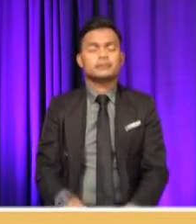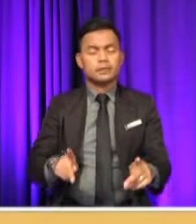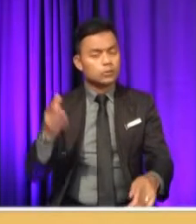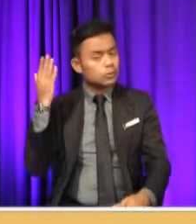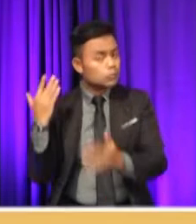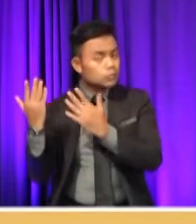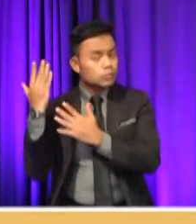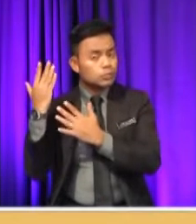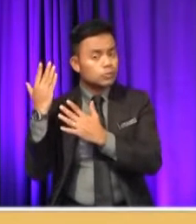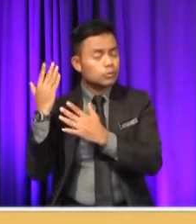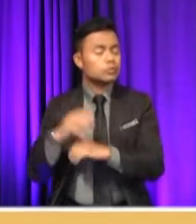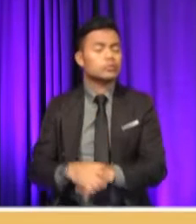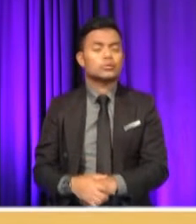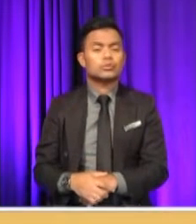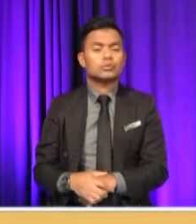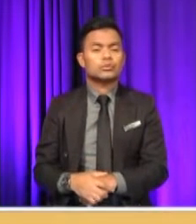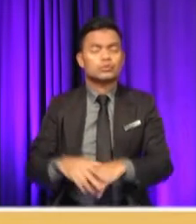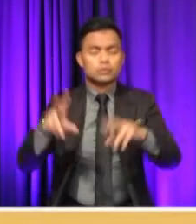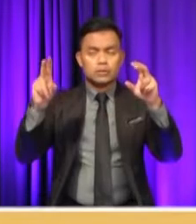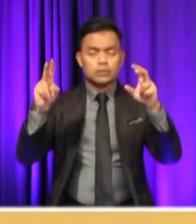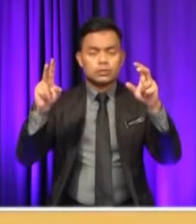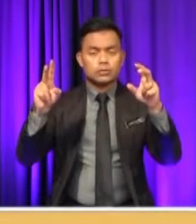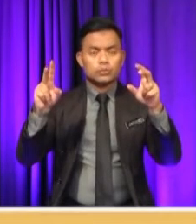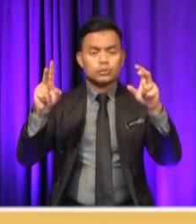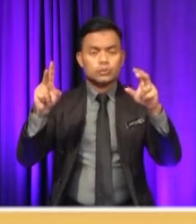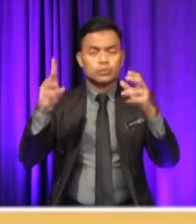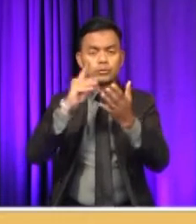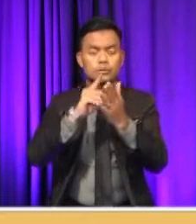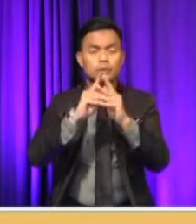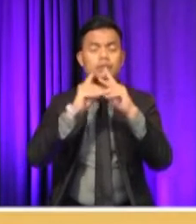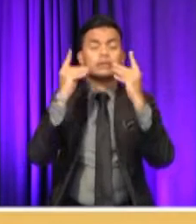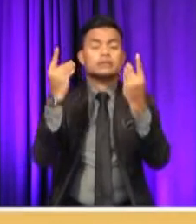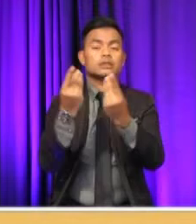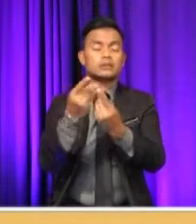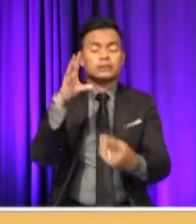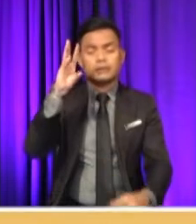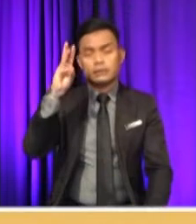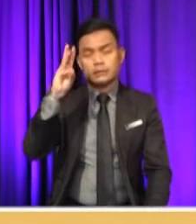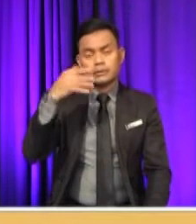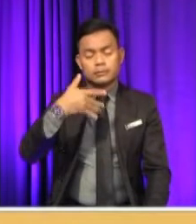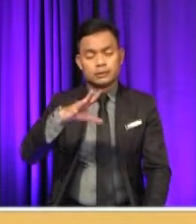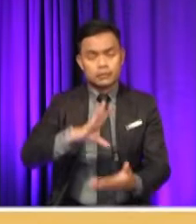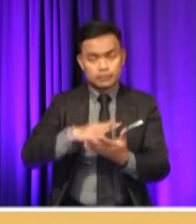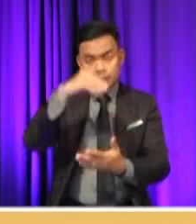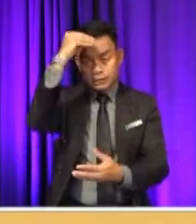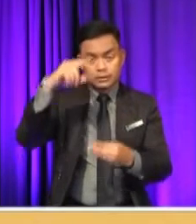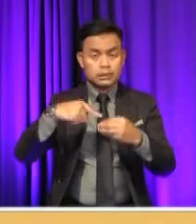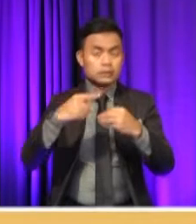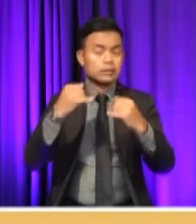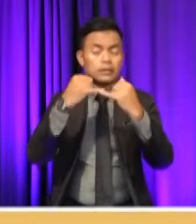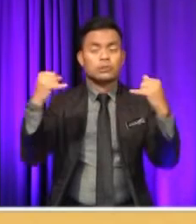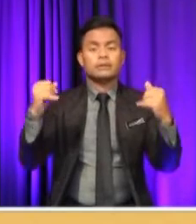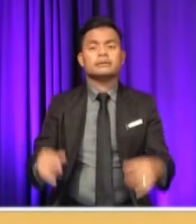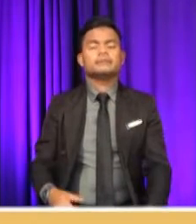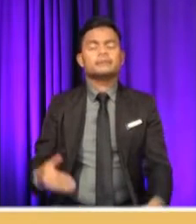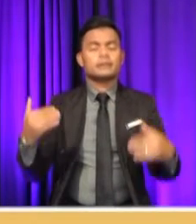dulu-dulu saya rasa tajuk tingkatan darjah 6 pun pelajar-pelajar dah belajar tentang wire. Okey, ada